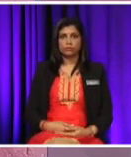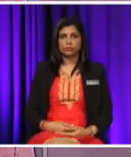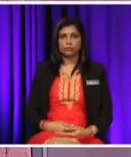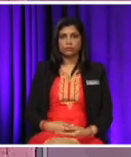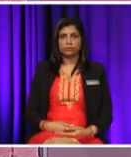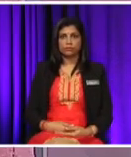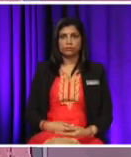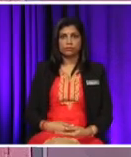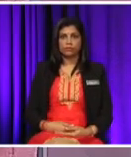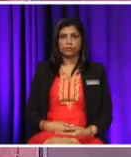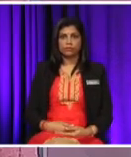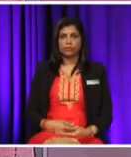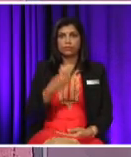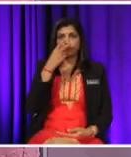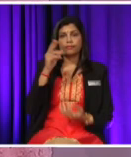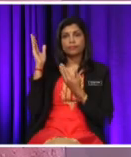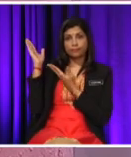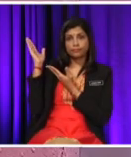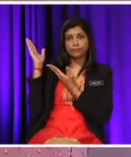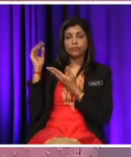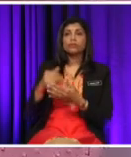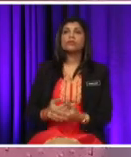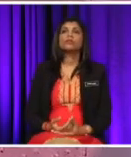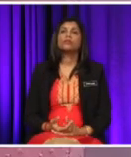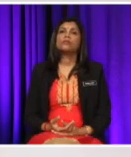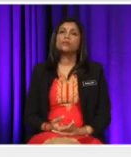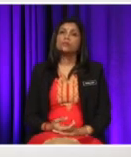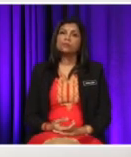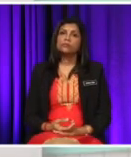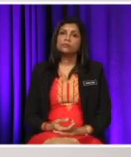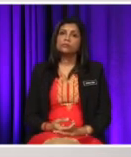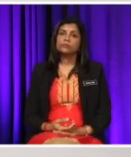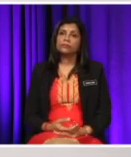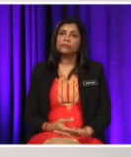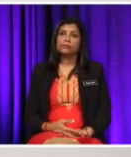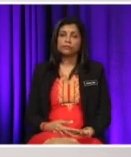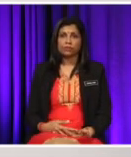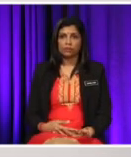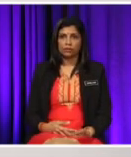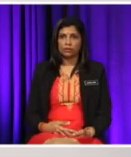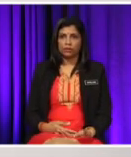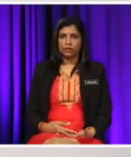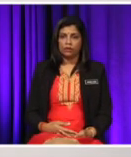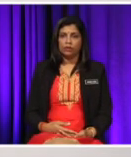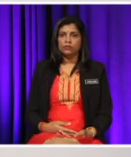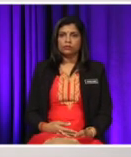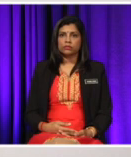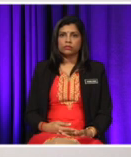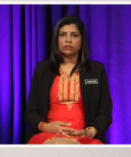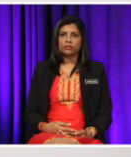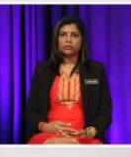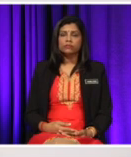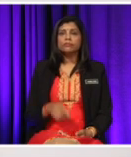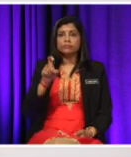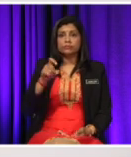Samalah Balance Oke dan pastikan memintas meminta sedih Pak si Way Panjang